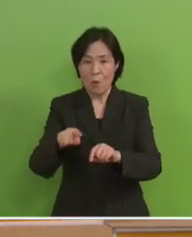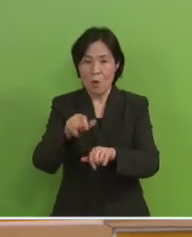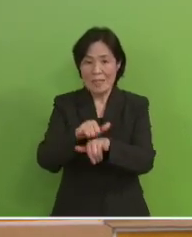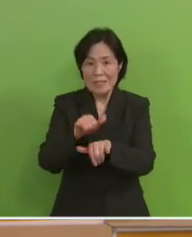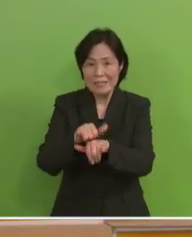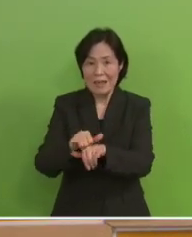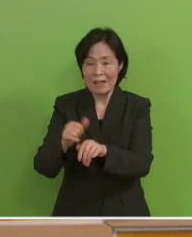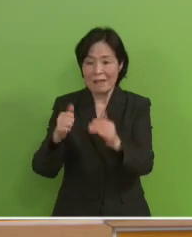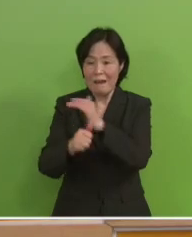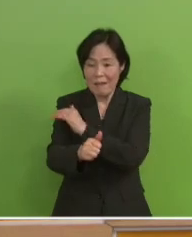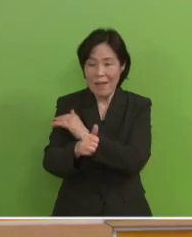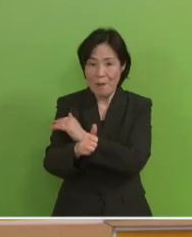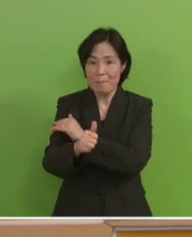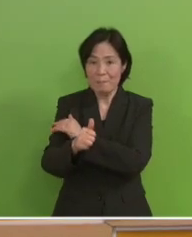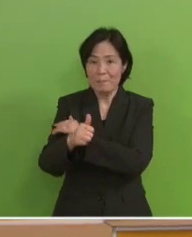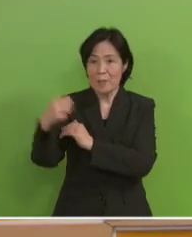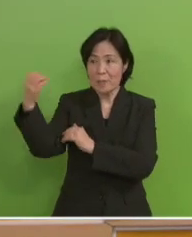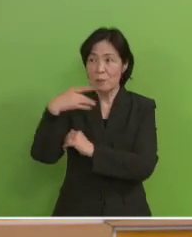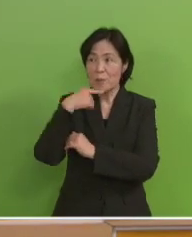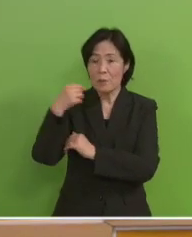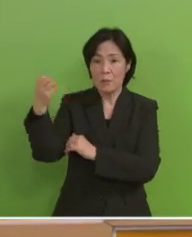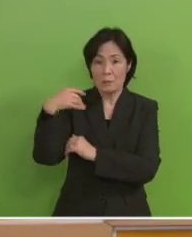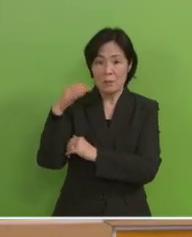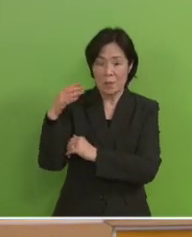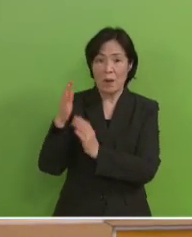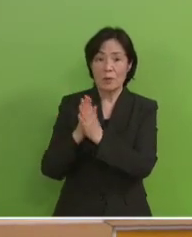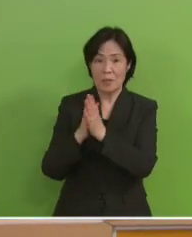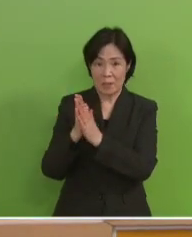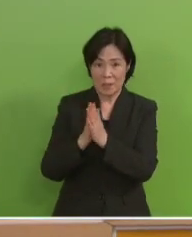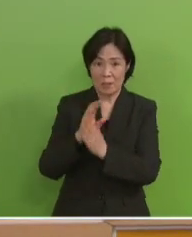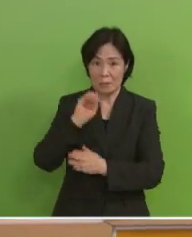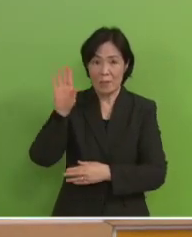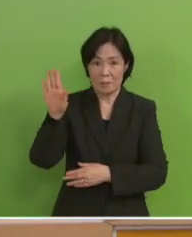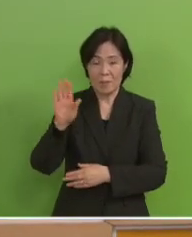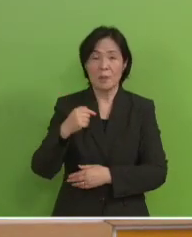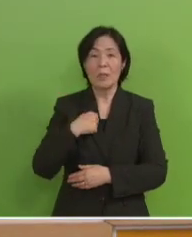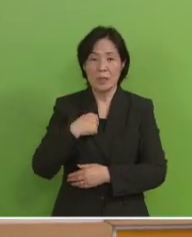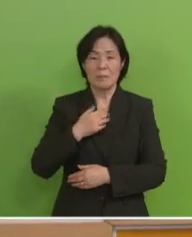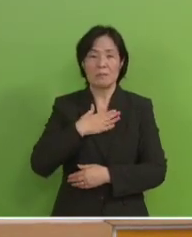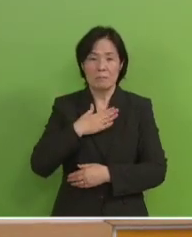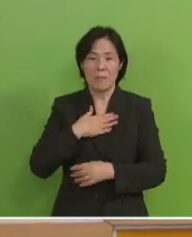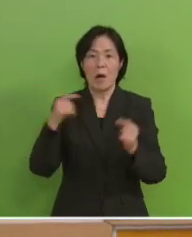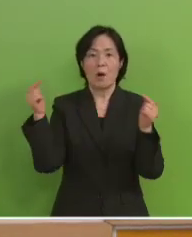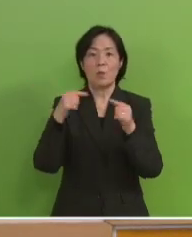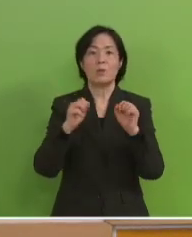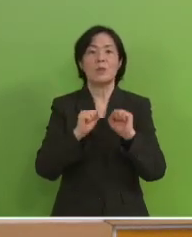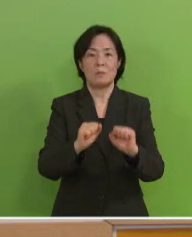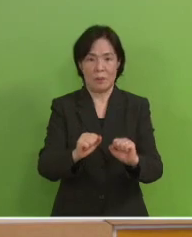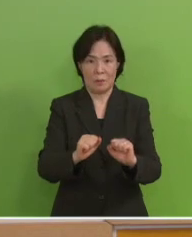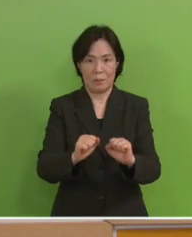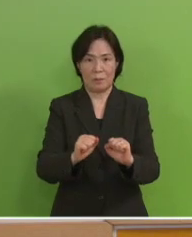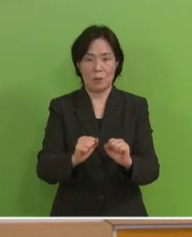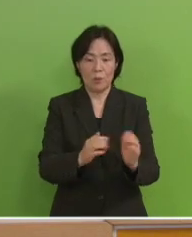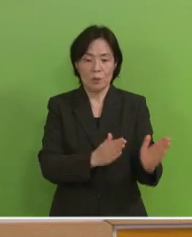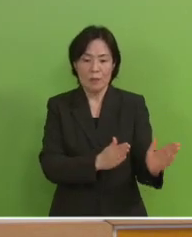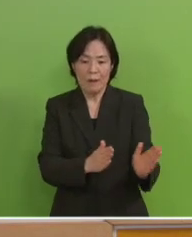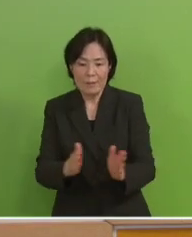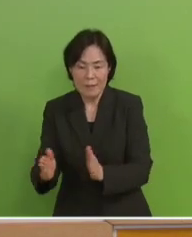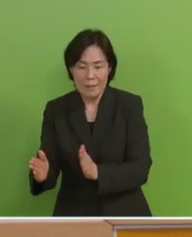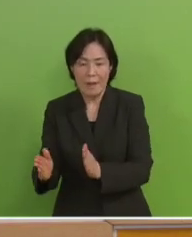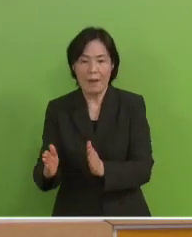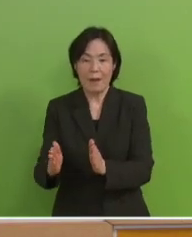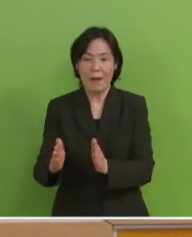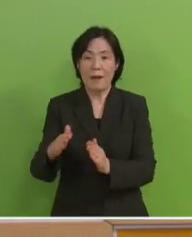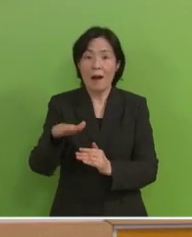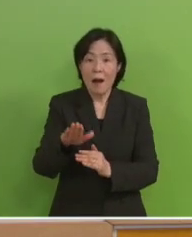て必要な場合はすぐに入ってほしいというふうに投げてますそこから上がってきた私がすぐ交渉しますんでその体制のもとで現在現場